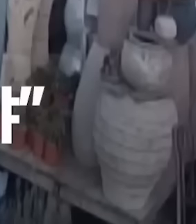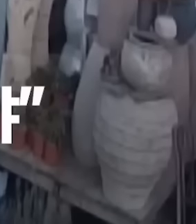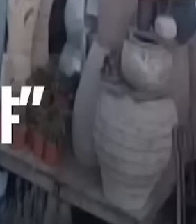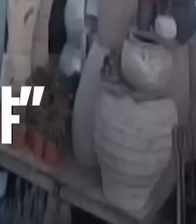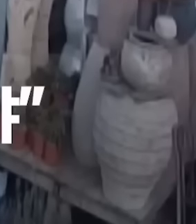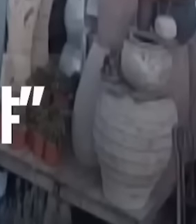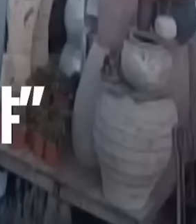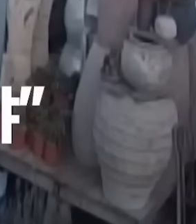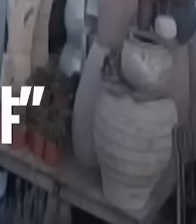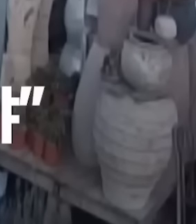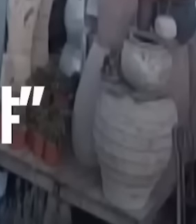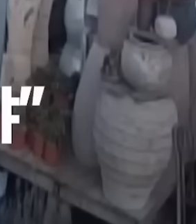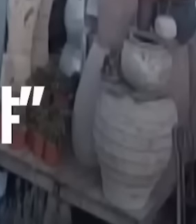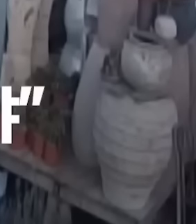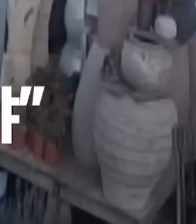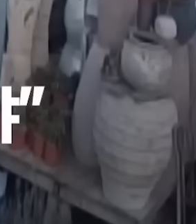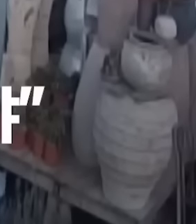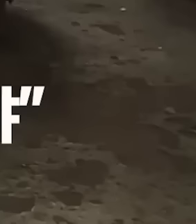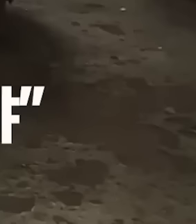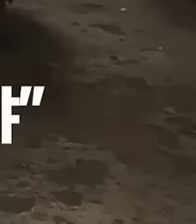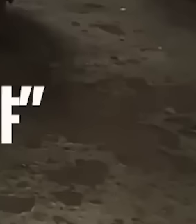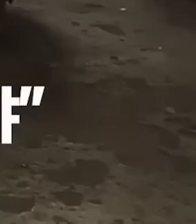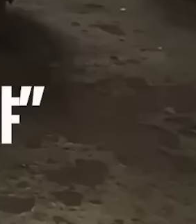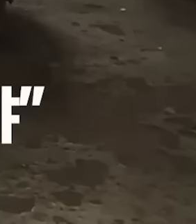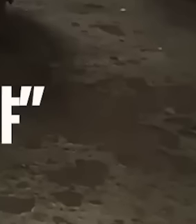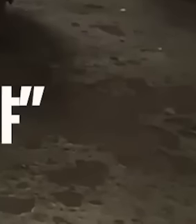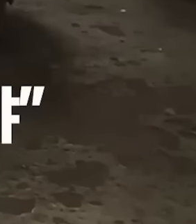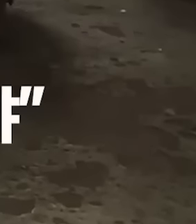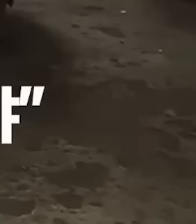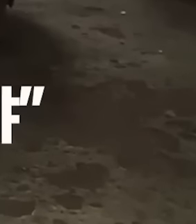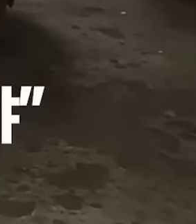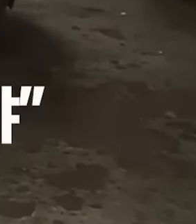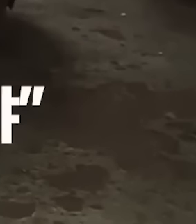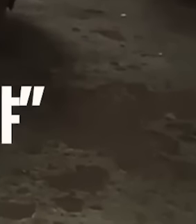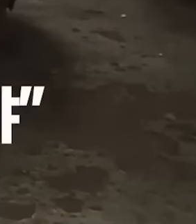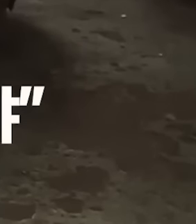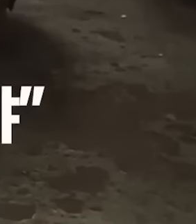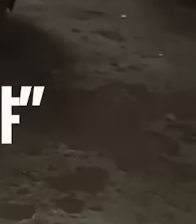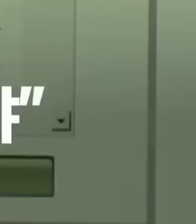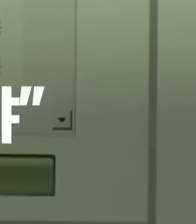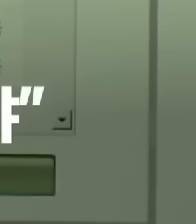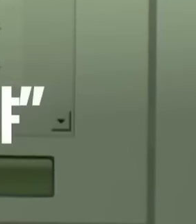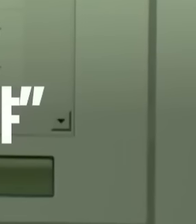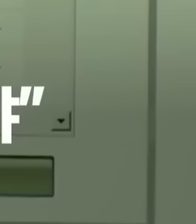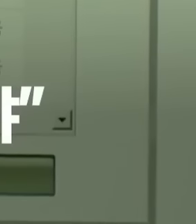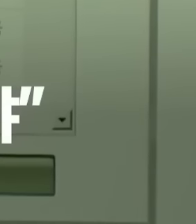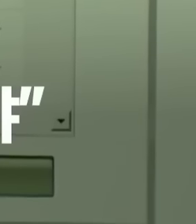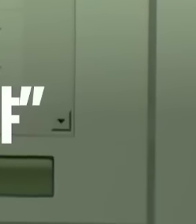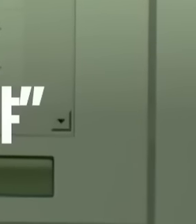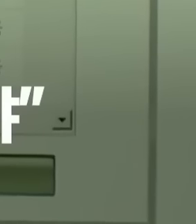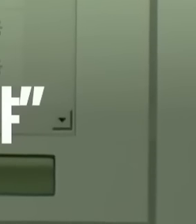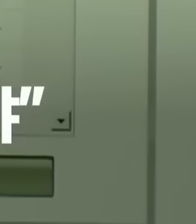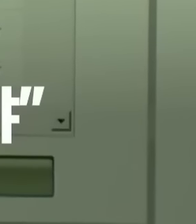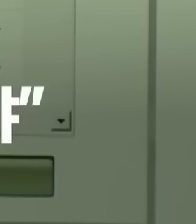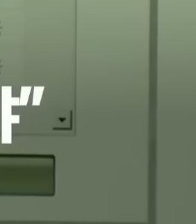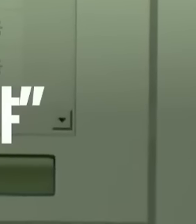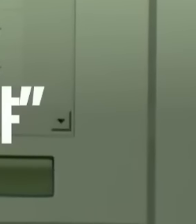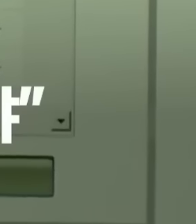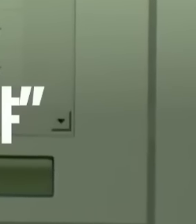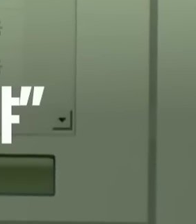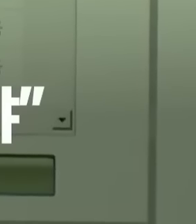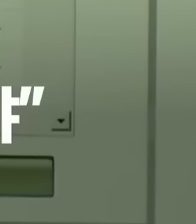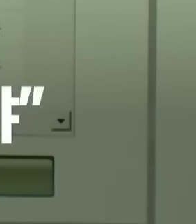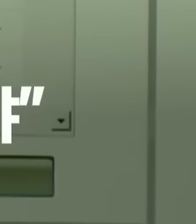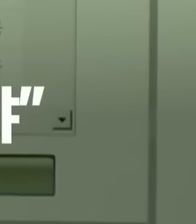의심 사고 시엔 자동차 제조사가 급발진 결함이 없음을 입증하도록 입증 책임을 전환시키는 법